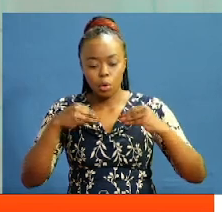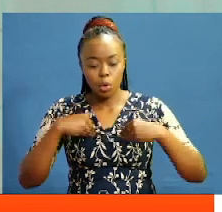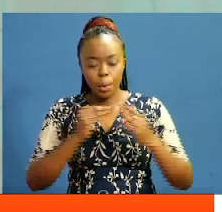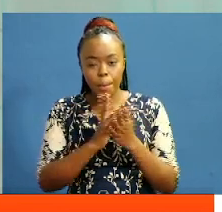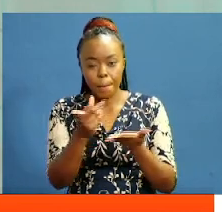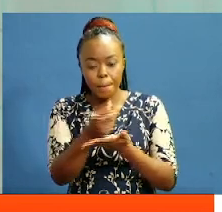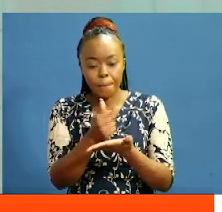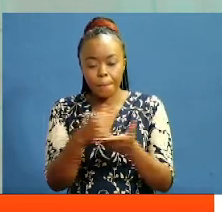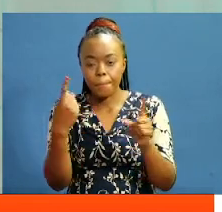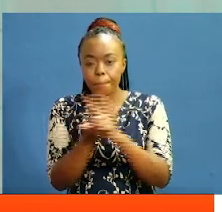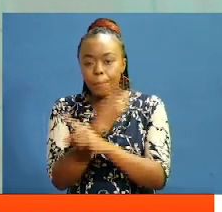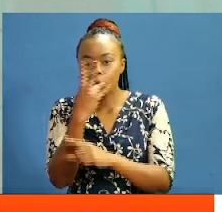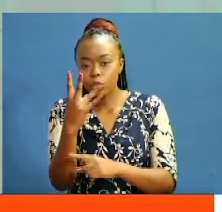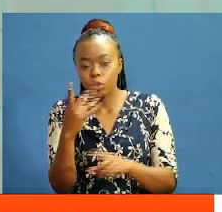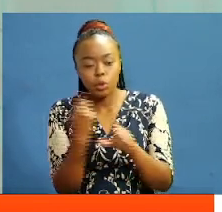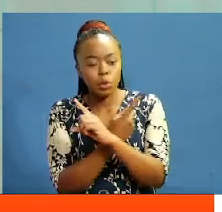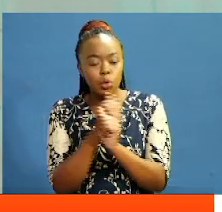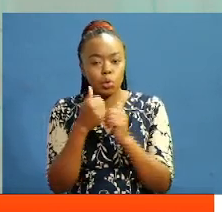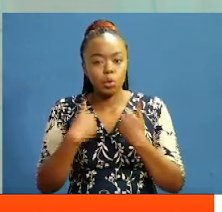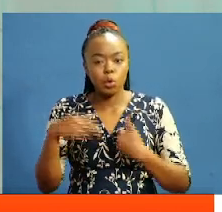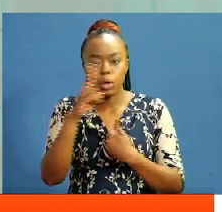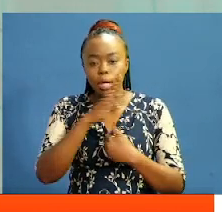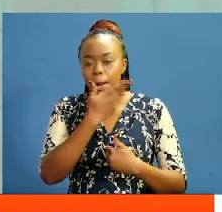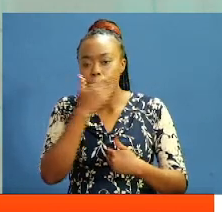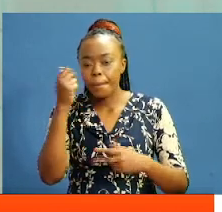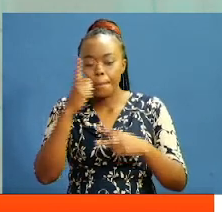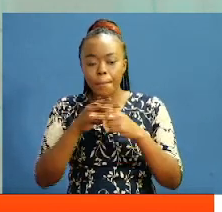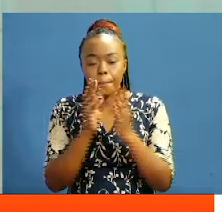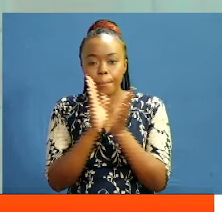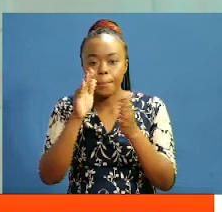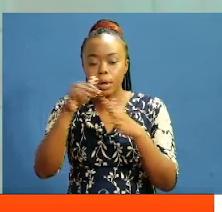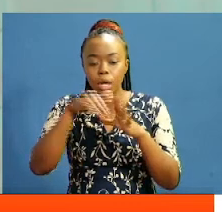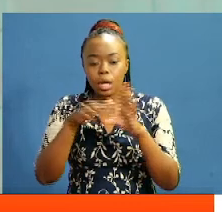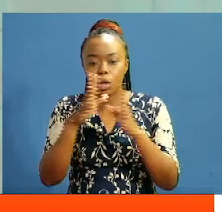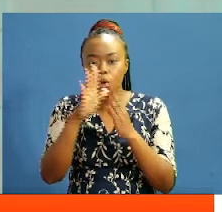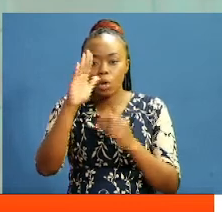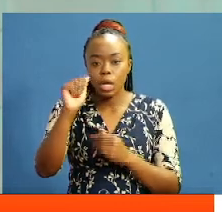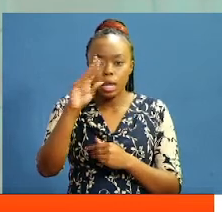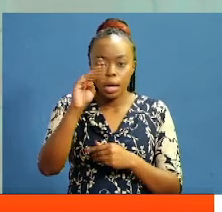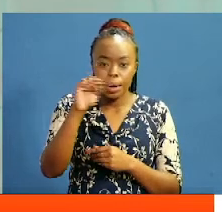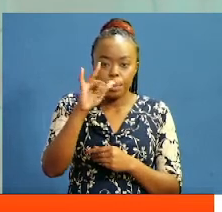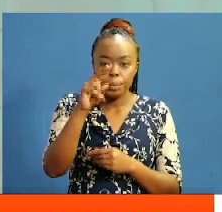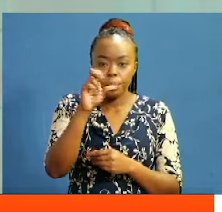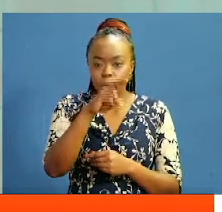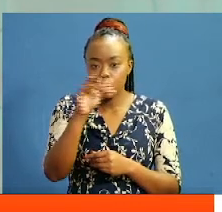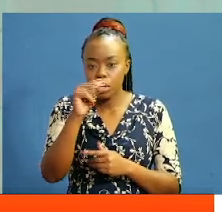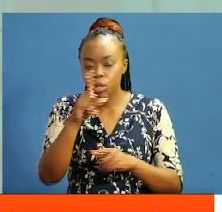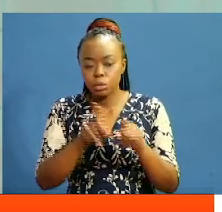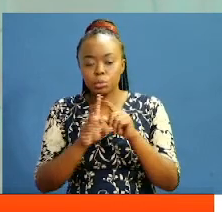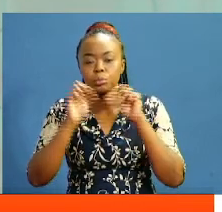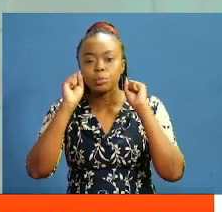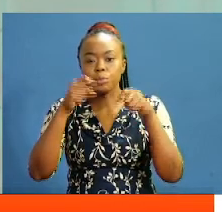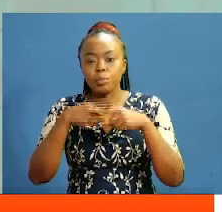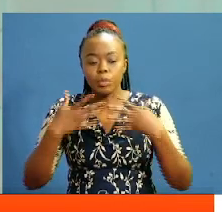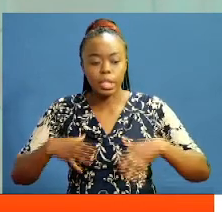na cheki kutoka kwa mashirika manne tofauti kama ufadhili wa kuhifadhi tembo katika mbuga ya Amboseli. Ufadhili huo